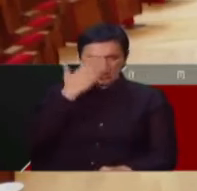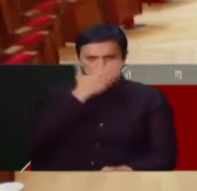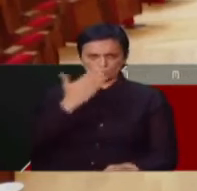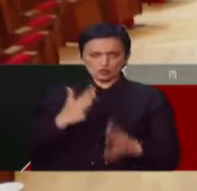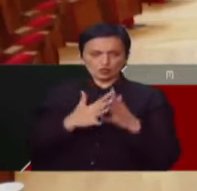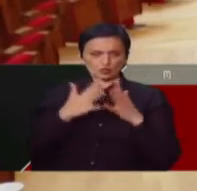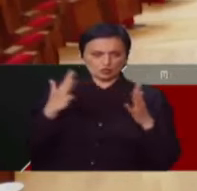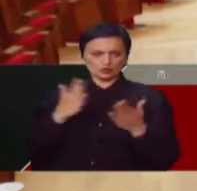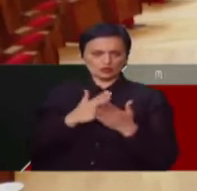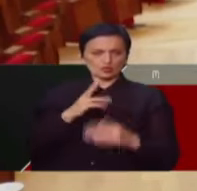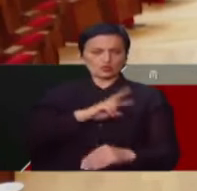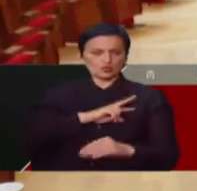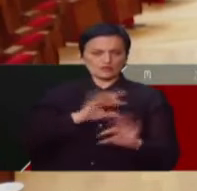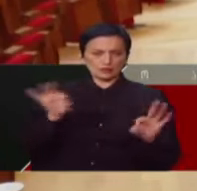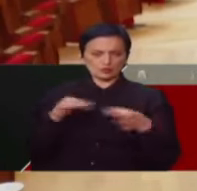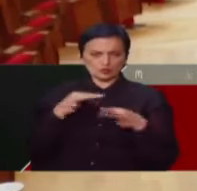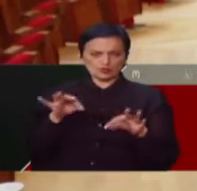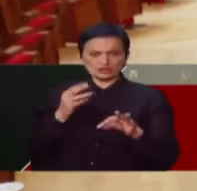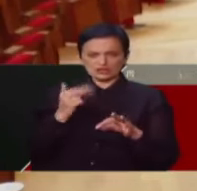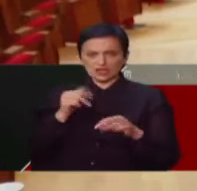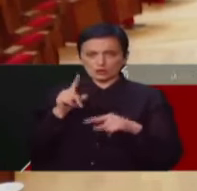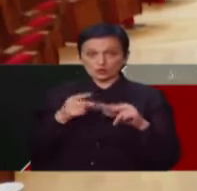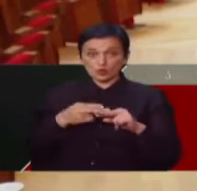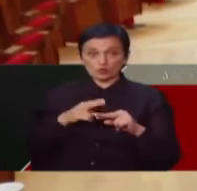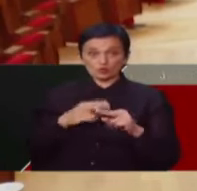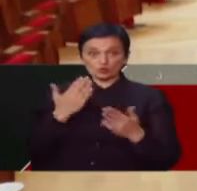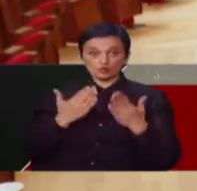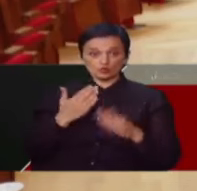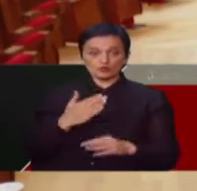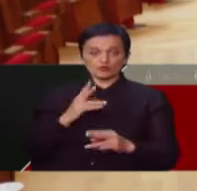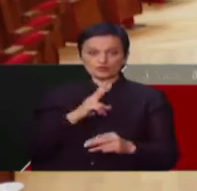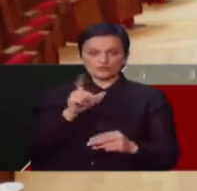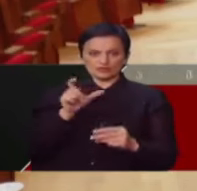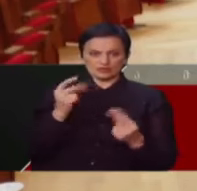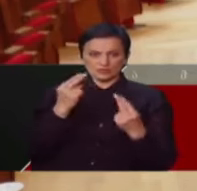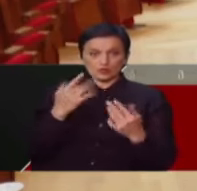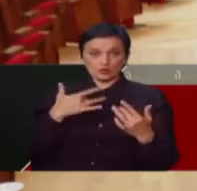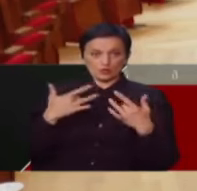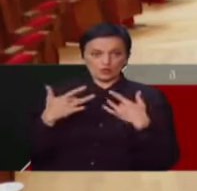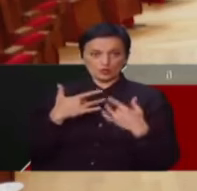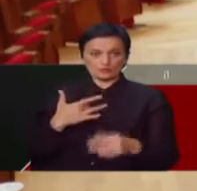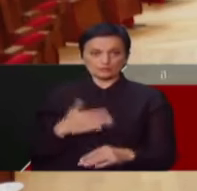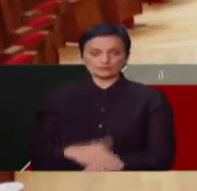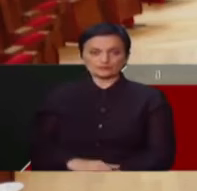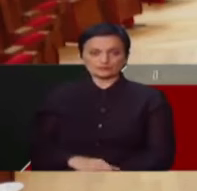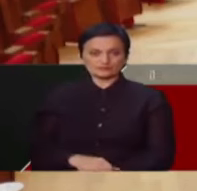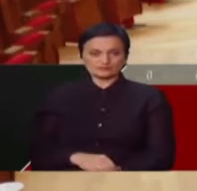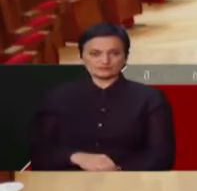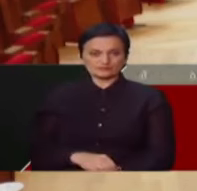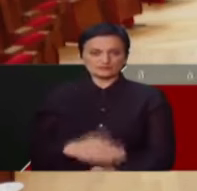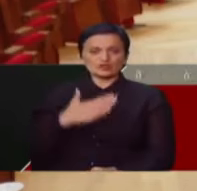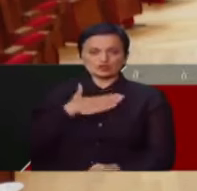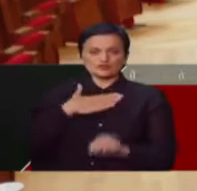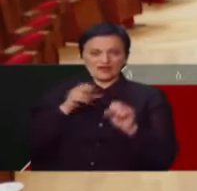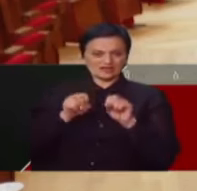по душе, по ощущению культуры, искусства. Мы знаем, что есть великая